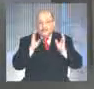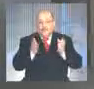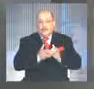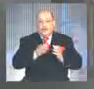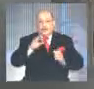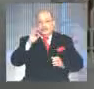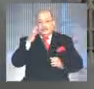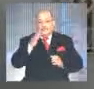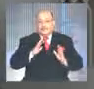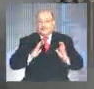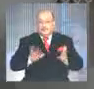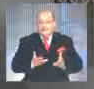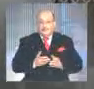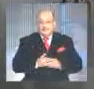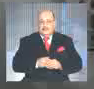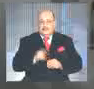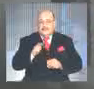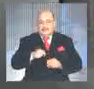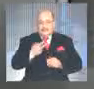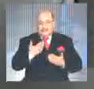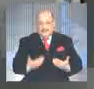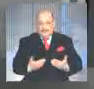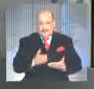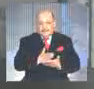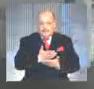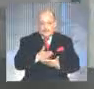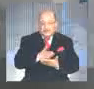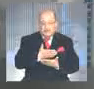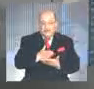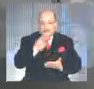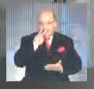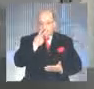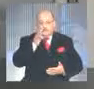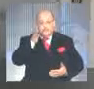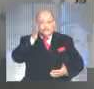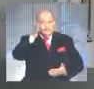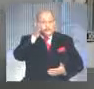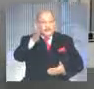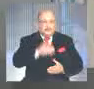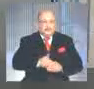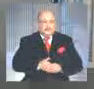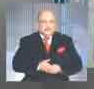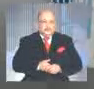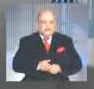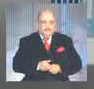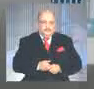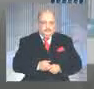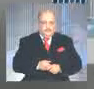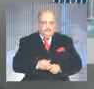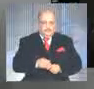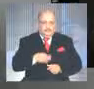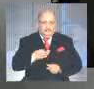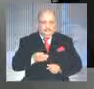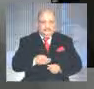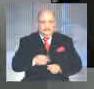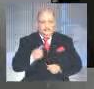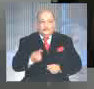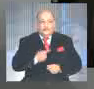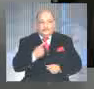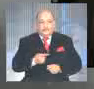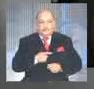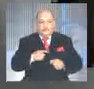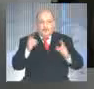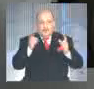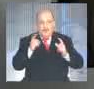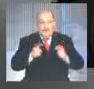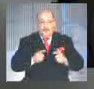الطاقة أضحى هاجسا يؤرق جيب المواطن فكان السعي للبحث عن سبل ترشيد استهلاكه. إذا كان ما نوصوش نعملوا استراتيجية قوية